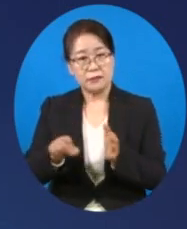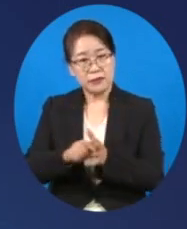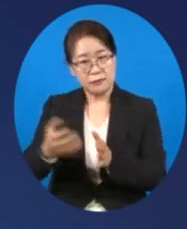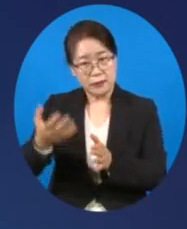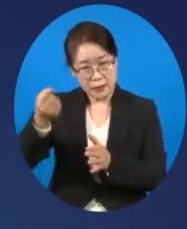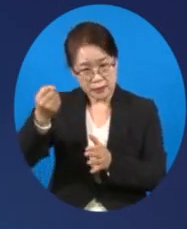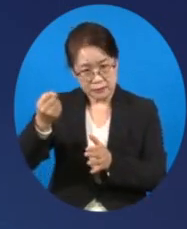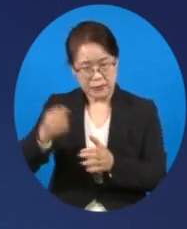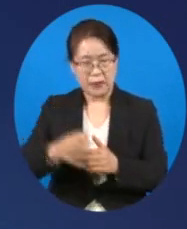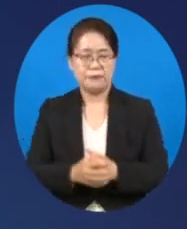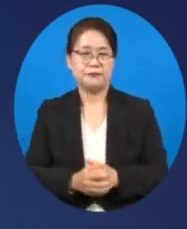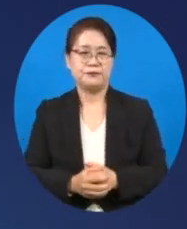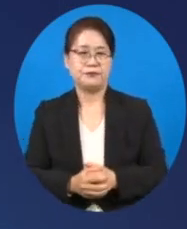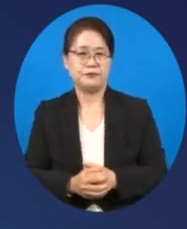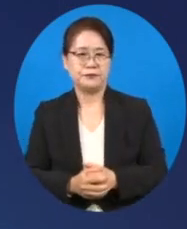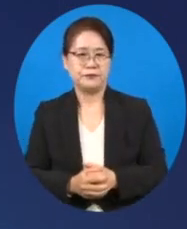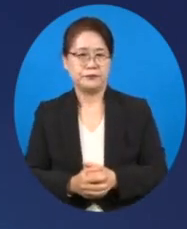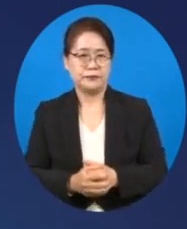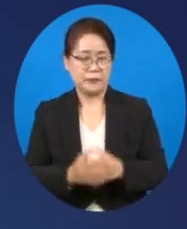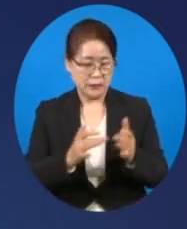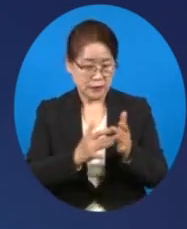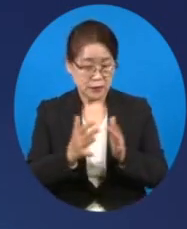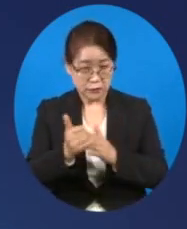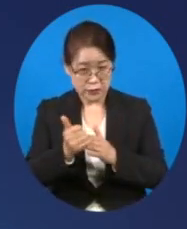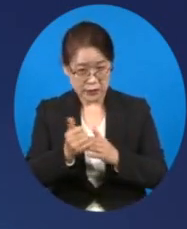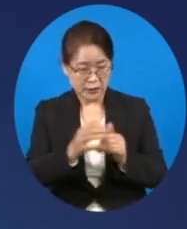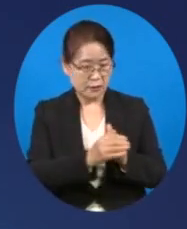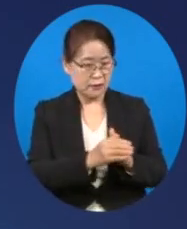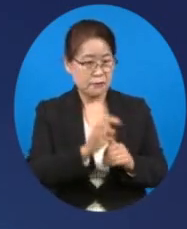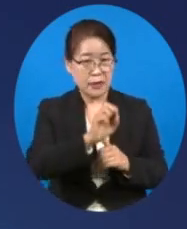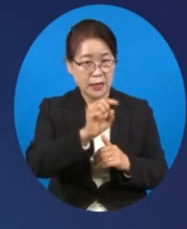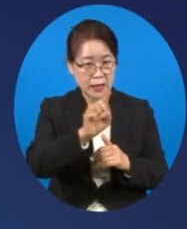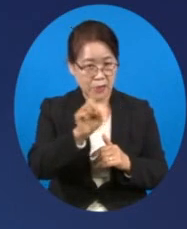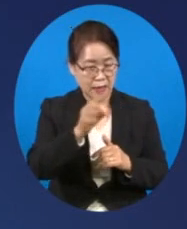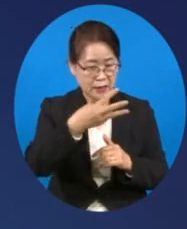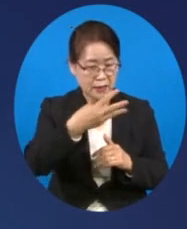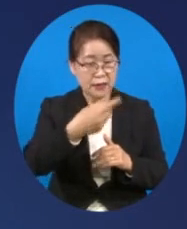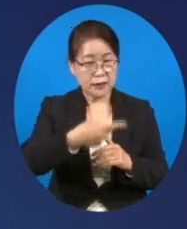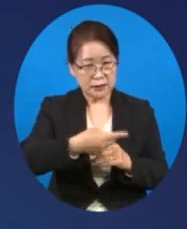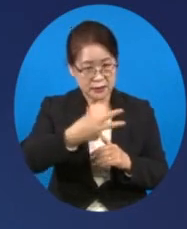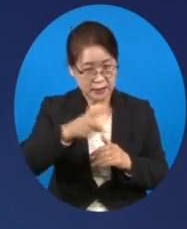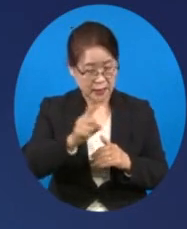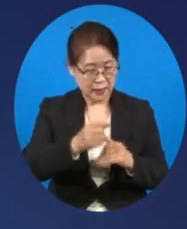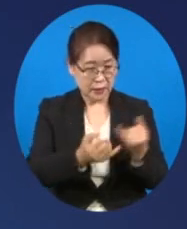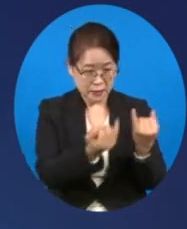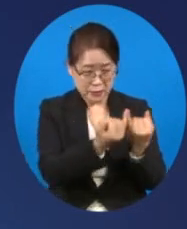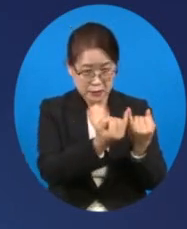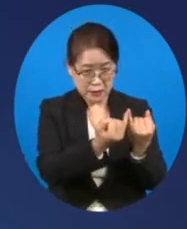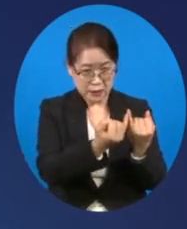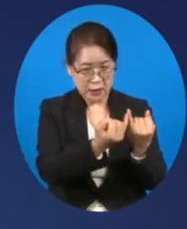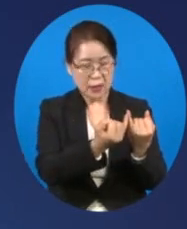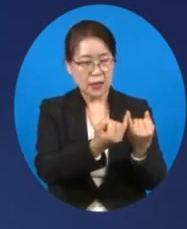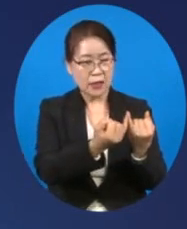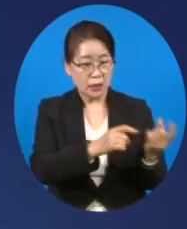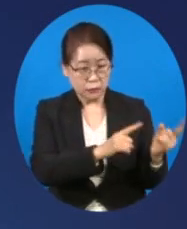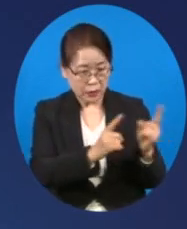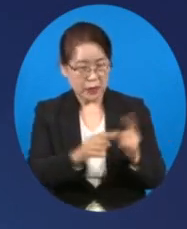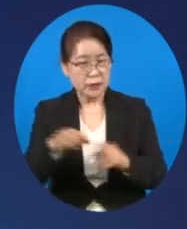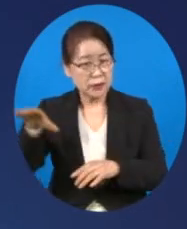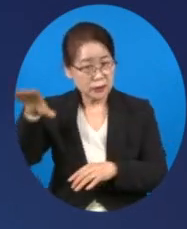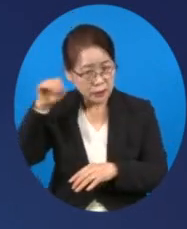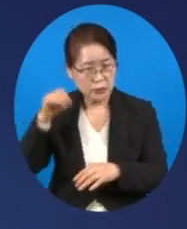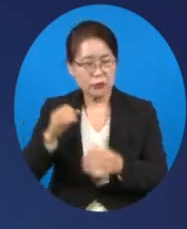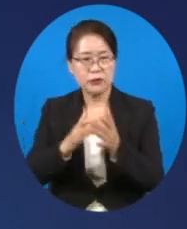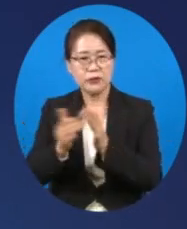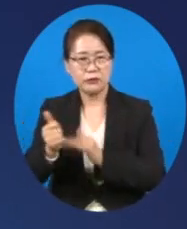예수님은요 그날 아침에 마르다를 통하여 예수님이 부활하셨다는 소식을 듣고도 또 심지어는